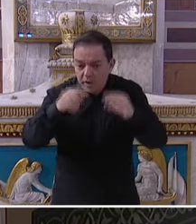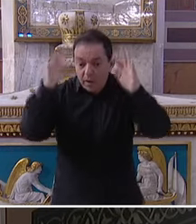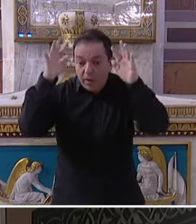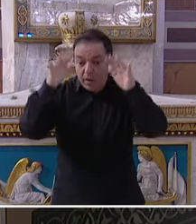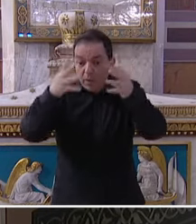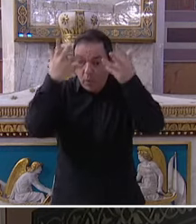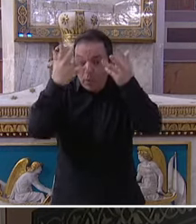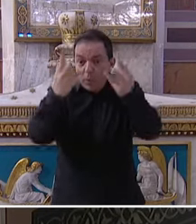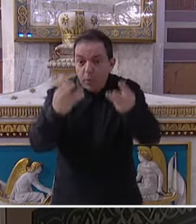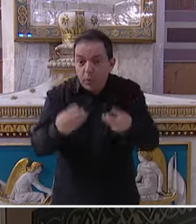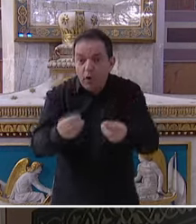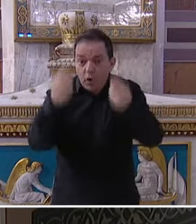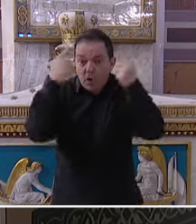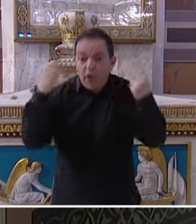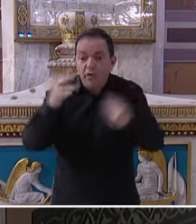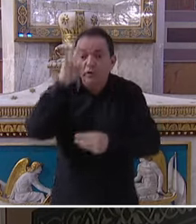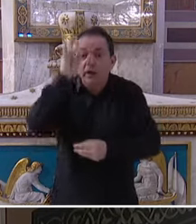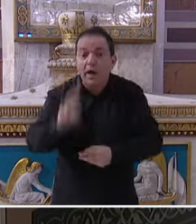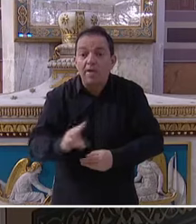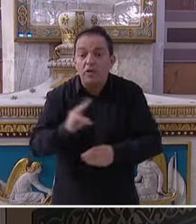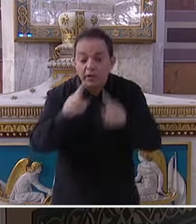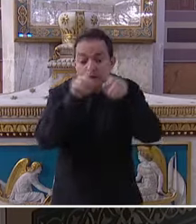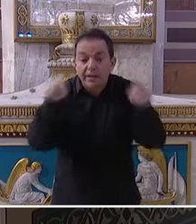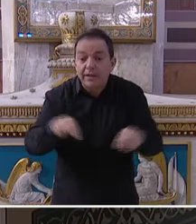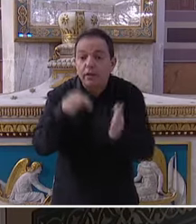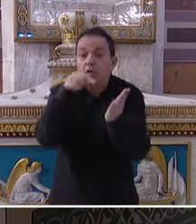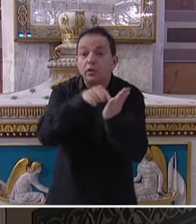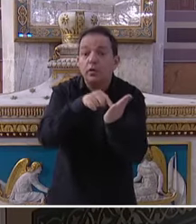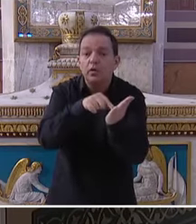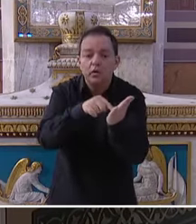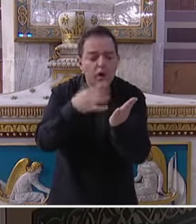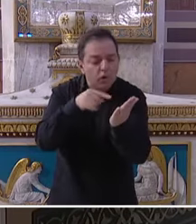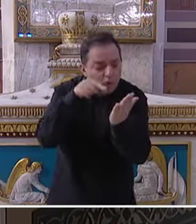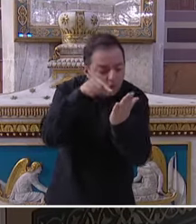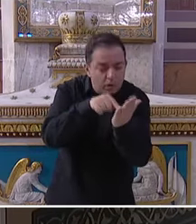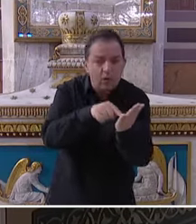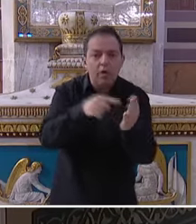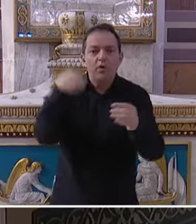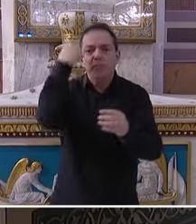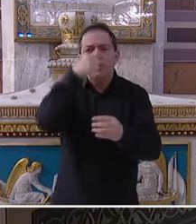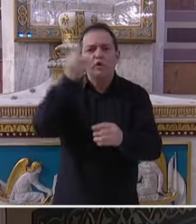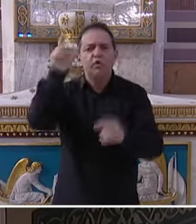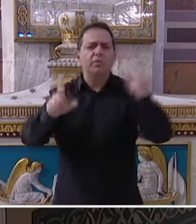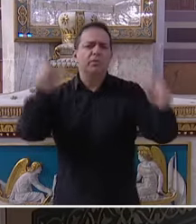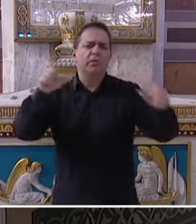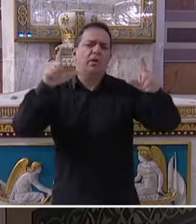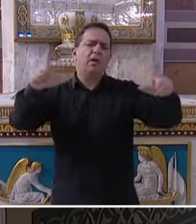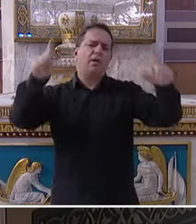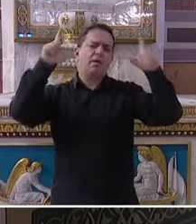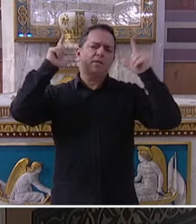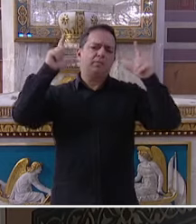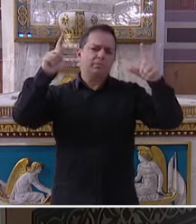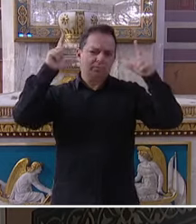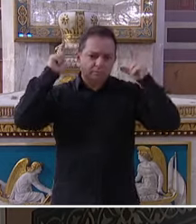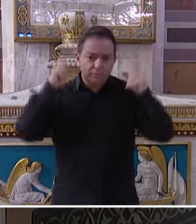Θεού, γιατί εικονίζει πρόσωπα ιερά, τα οποία